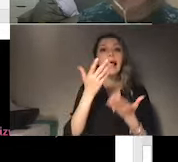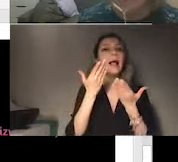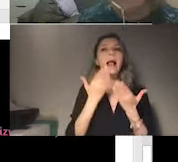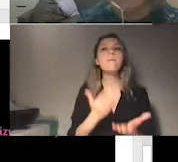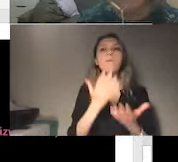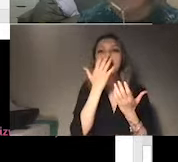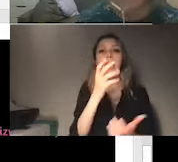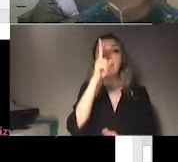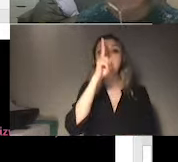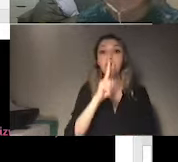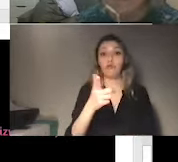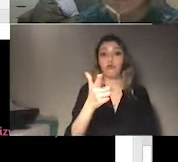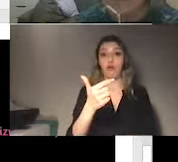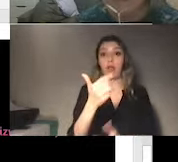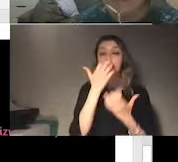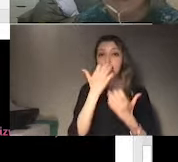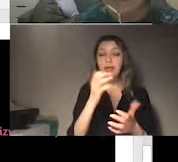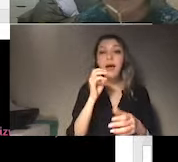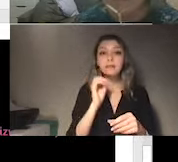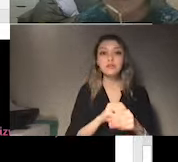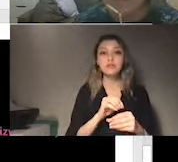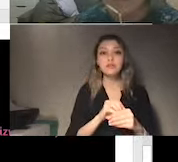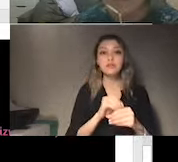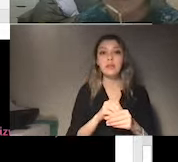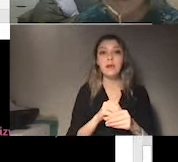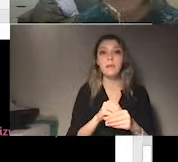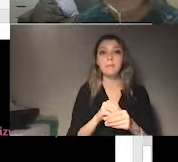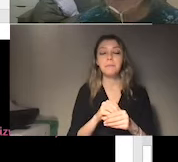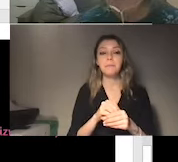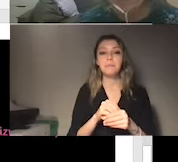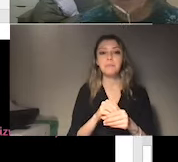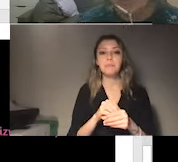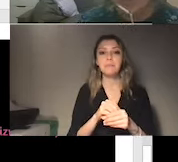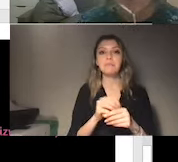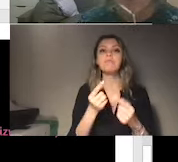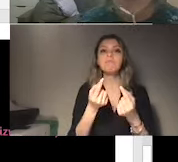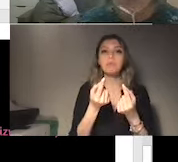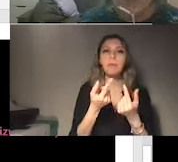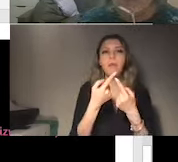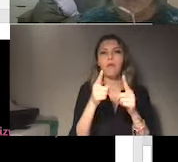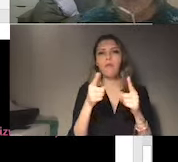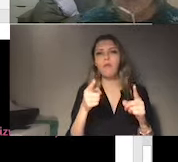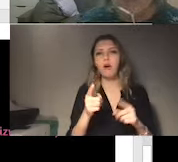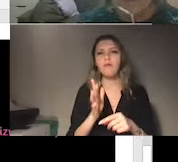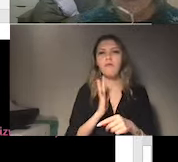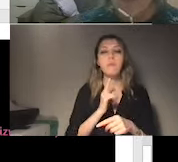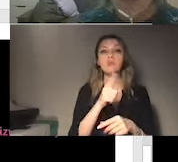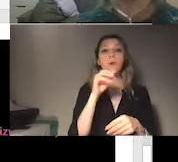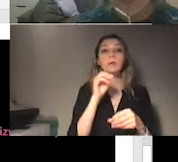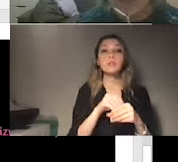216 tavsiyenin dağılımı biraz böyle. Bunun içerisinde